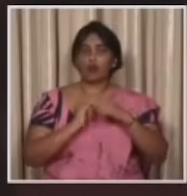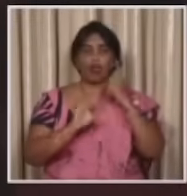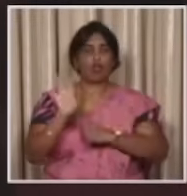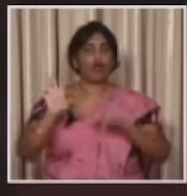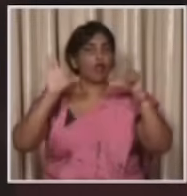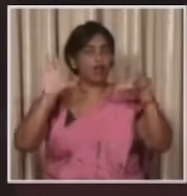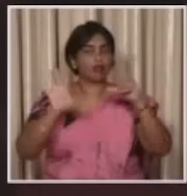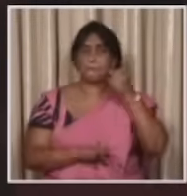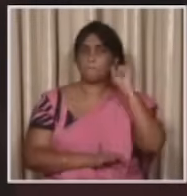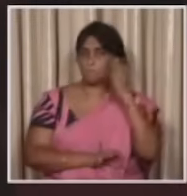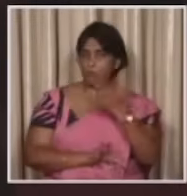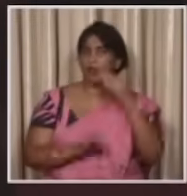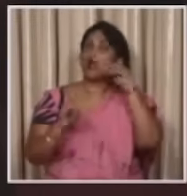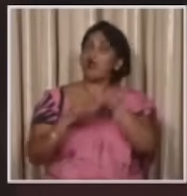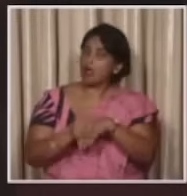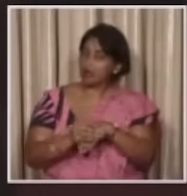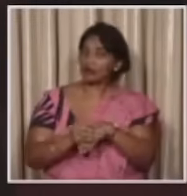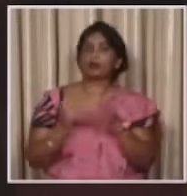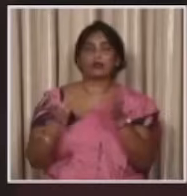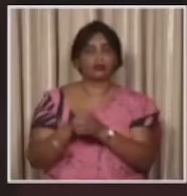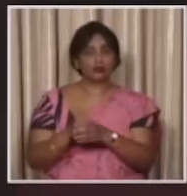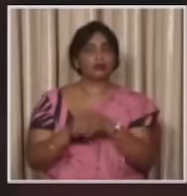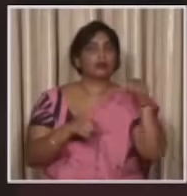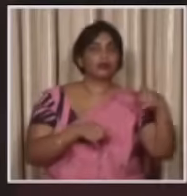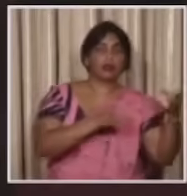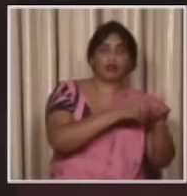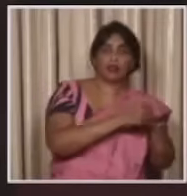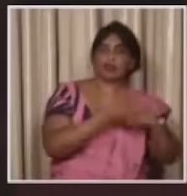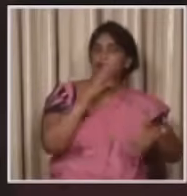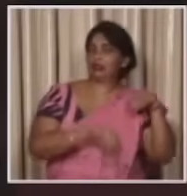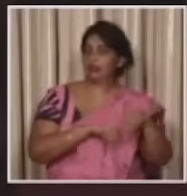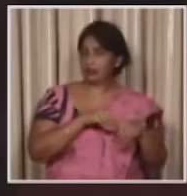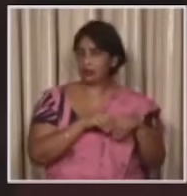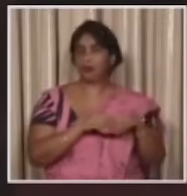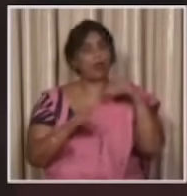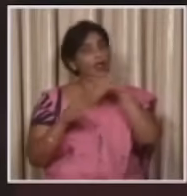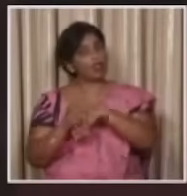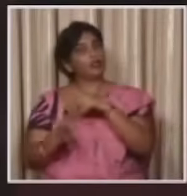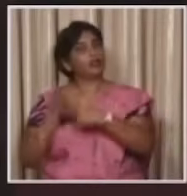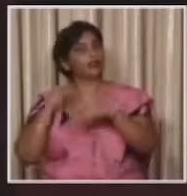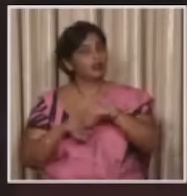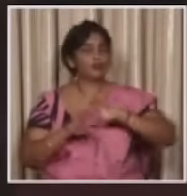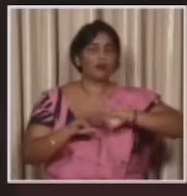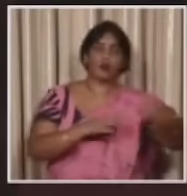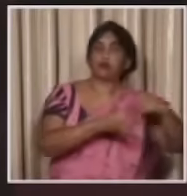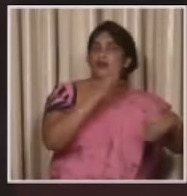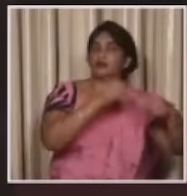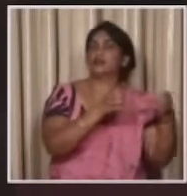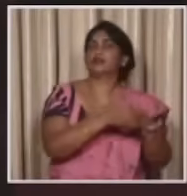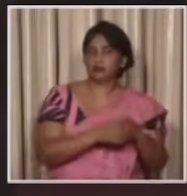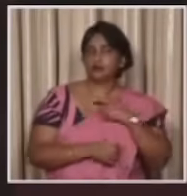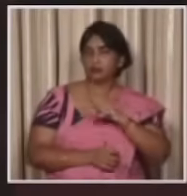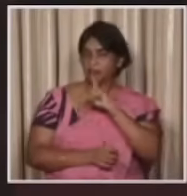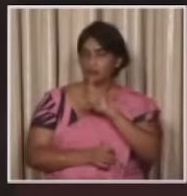7ක් පරක් වුණා. ඇතුළෙත් ඉන්න කණ්ඩායමක් ඒ කට්ටේ කණ්ඩායම එළියෙත් දේශපාලනය කරනවා. ඇතුළෙත් දේශපාලනය කරනවා, එළියෙත් දේශපාලනය කරනවා. මම එකක්